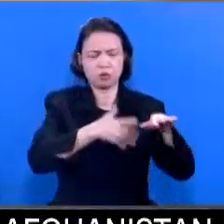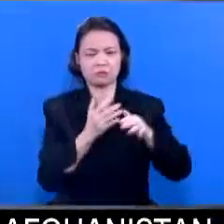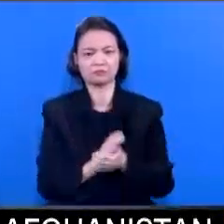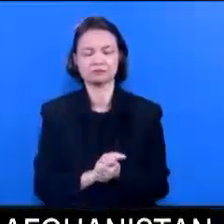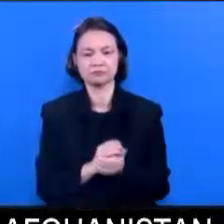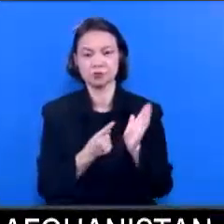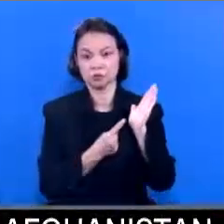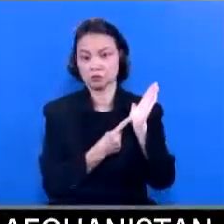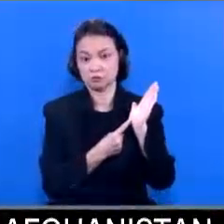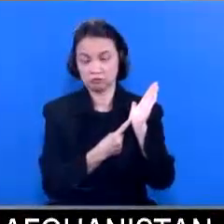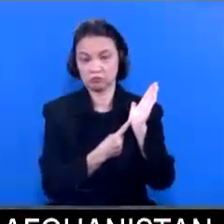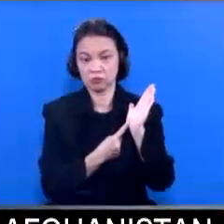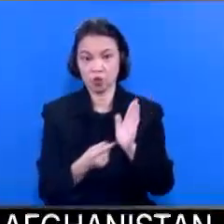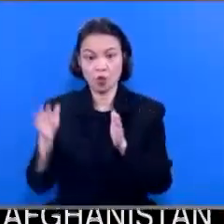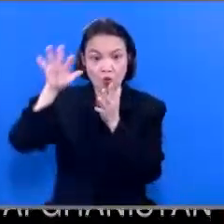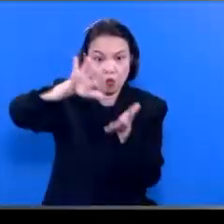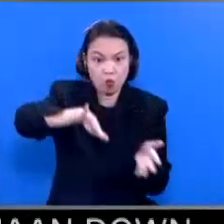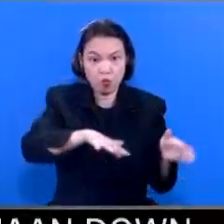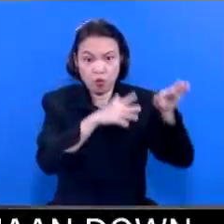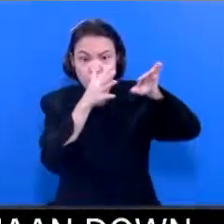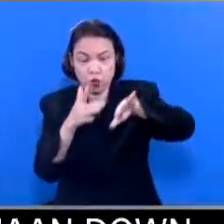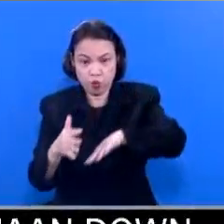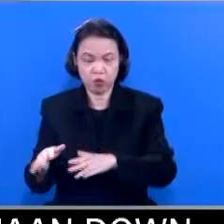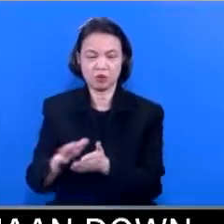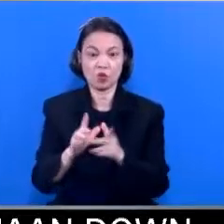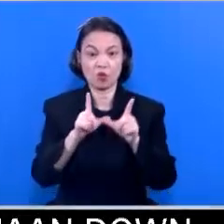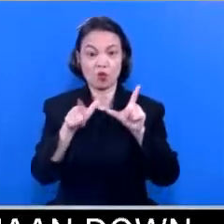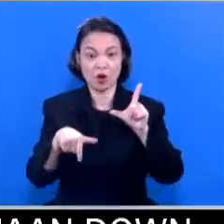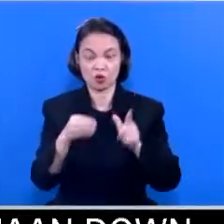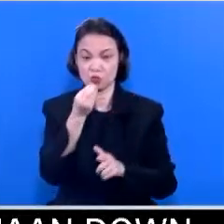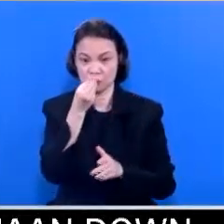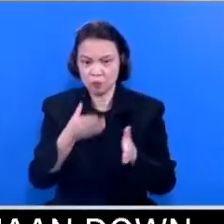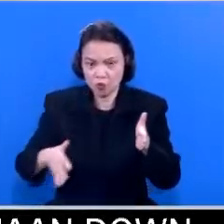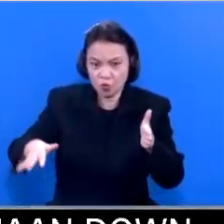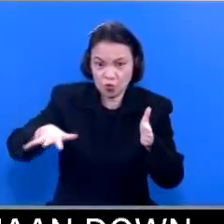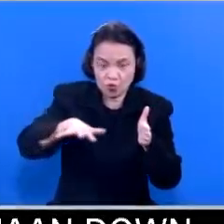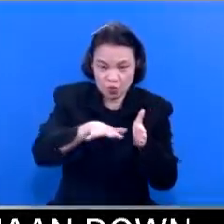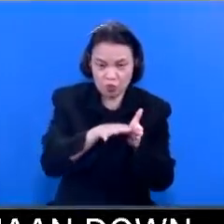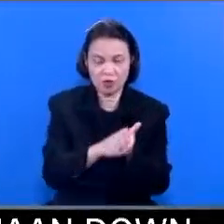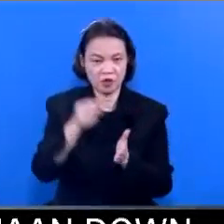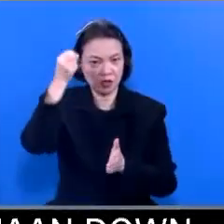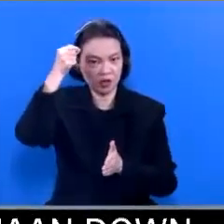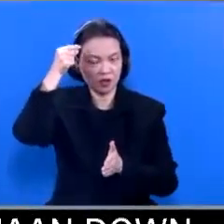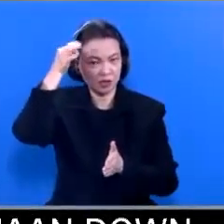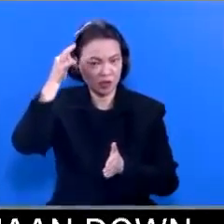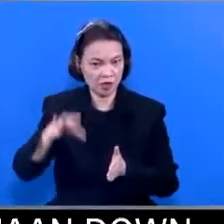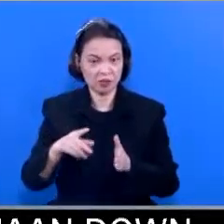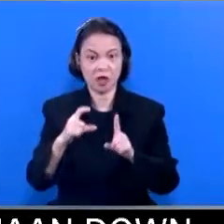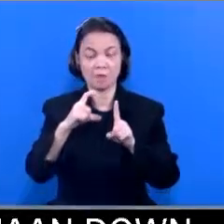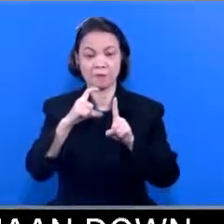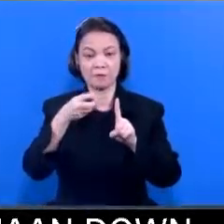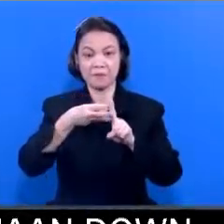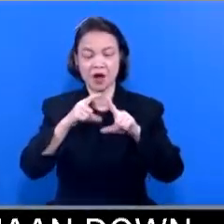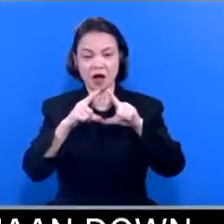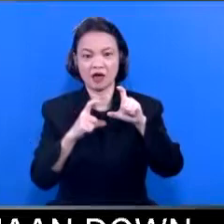Inilah detik-detik gelombang besar menerjang sejumlah warung di bibir pantai Dampar, Desa Bades, Kecamatan Pasirian,